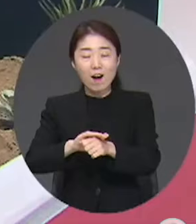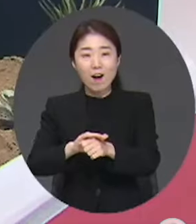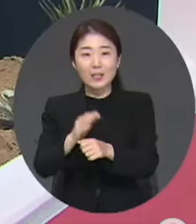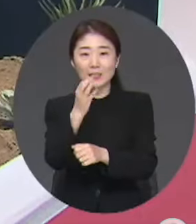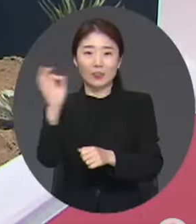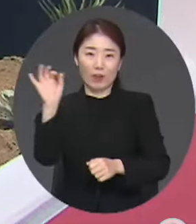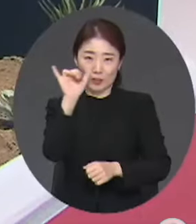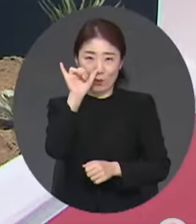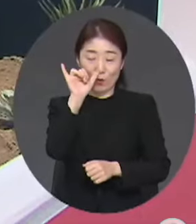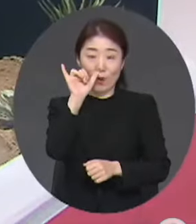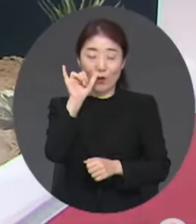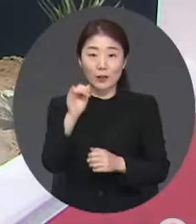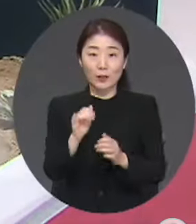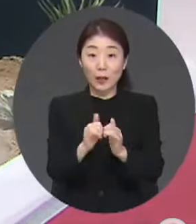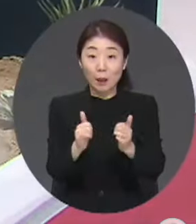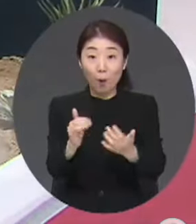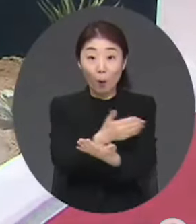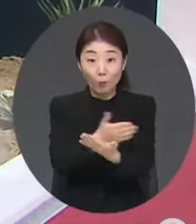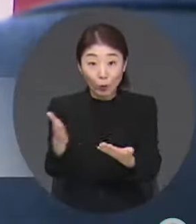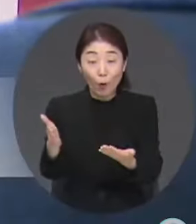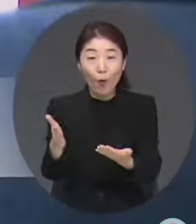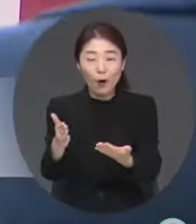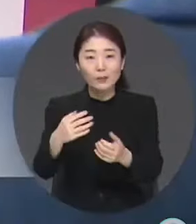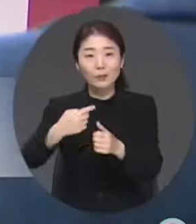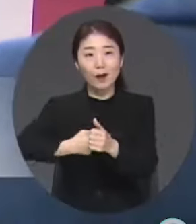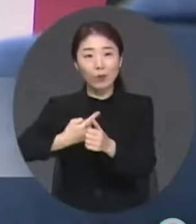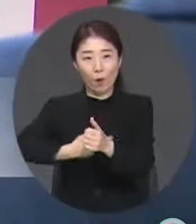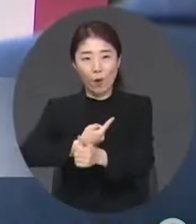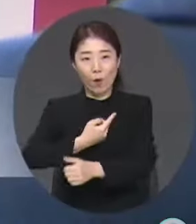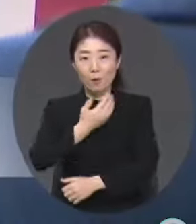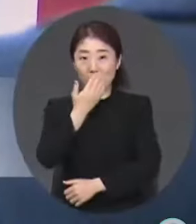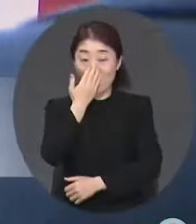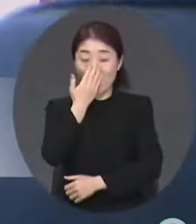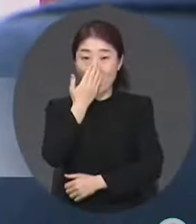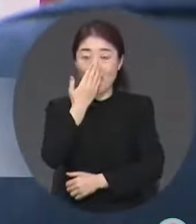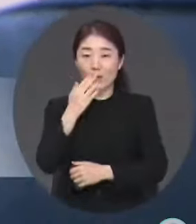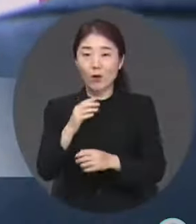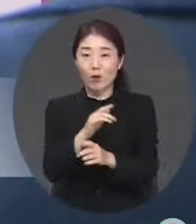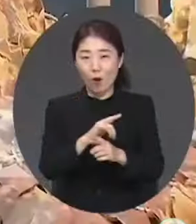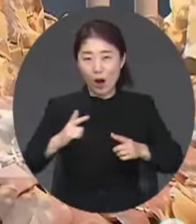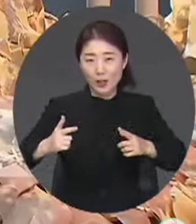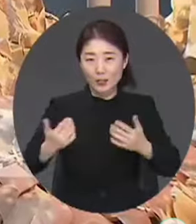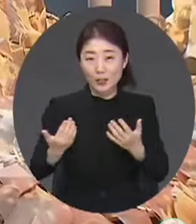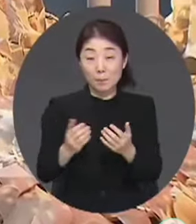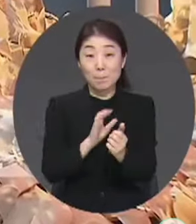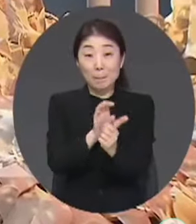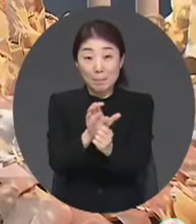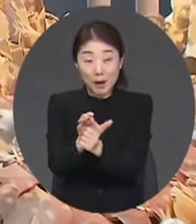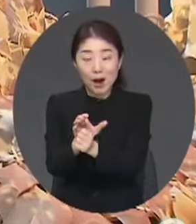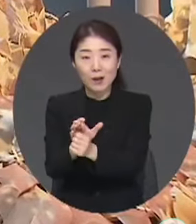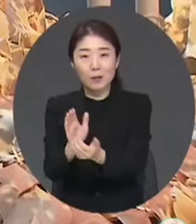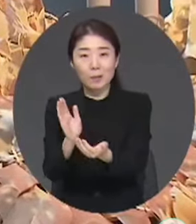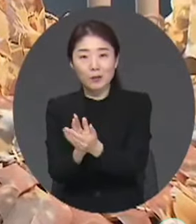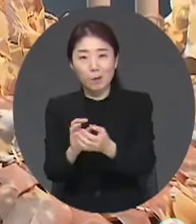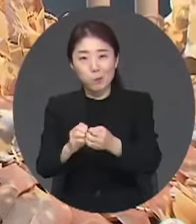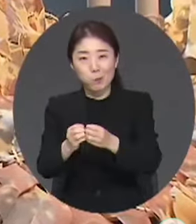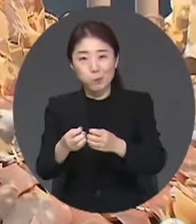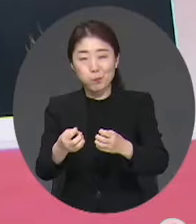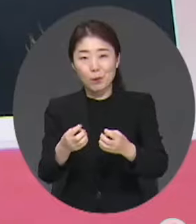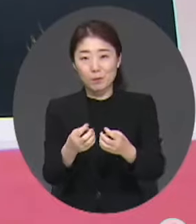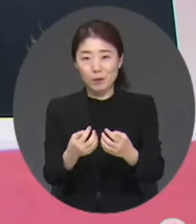무기체계입니다. 사람 없이도 자동으로 임무 수행이 가능한 것은 물론 다양한 임무에 맞춰 장비 탑재가